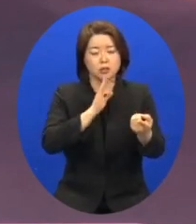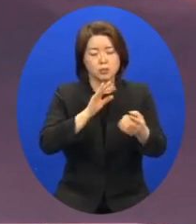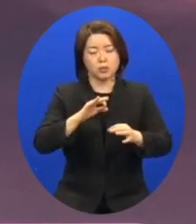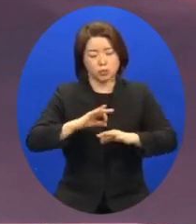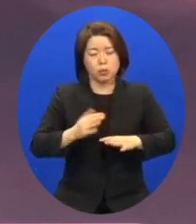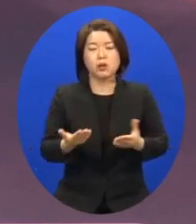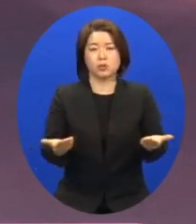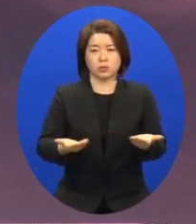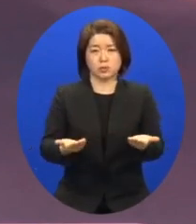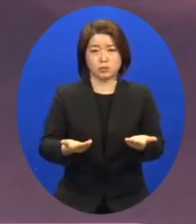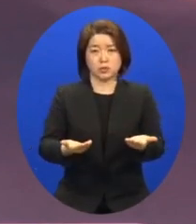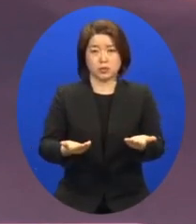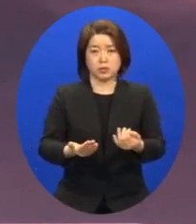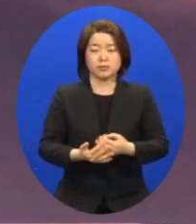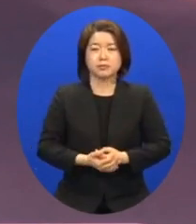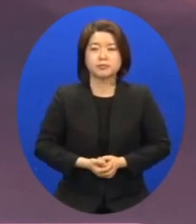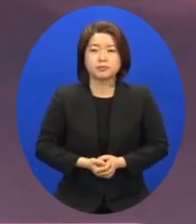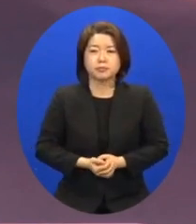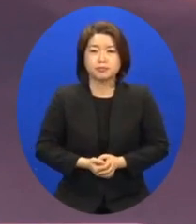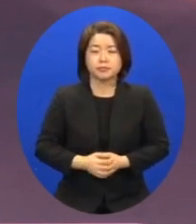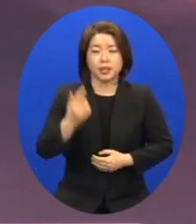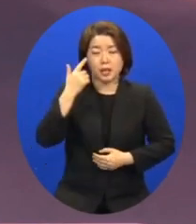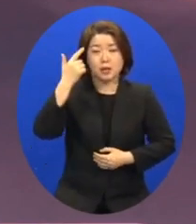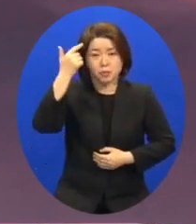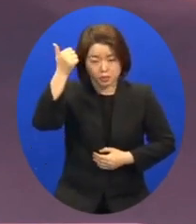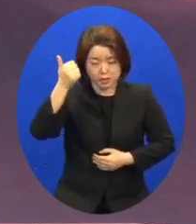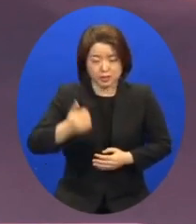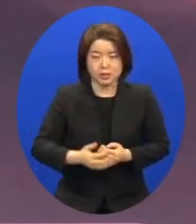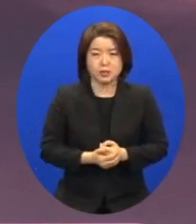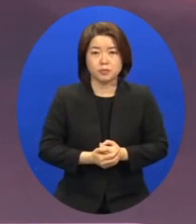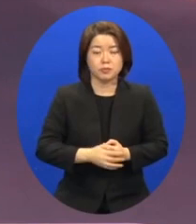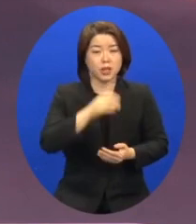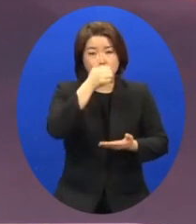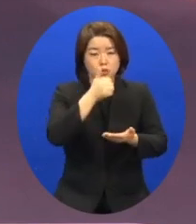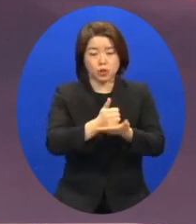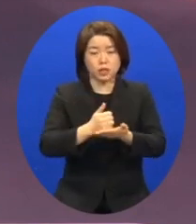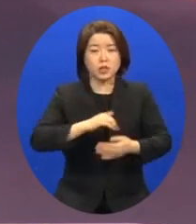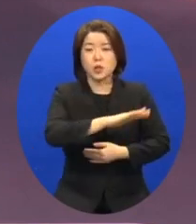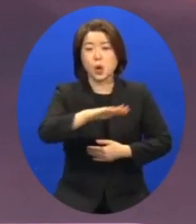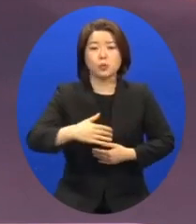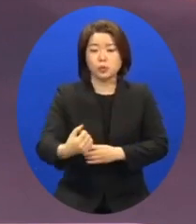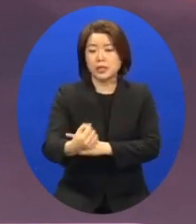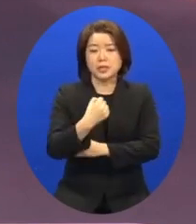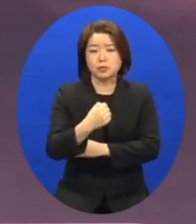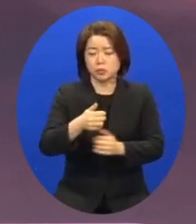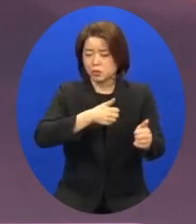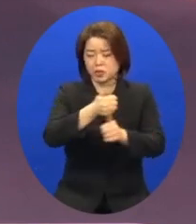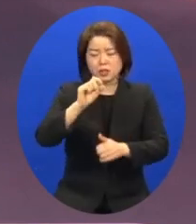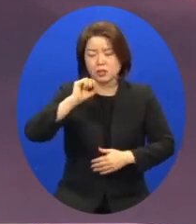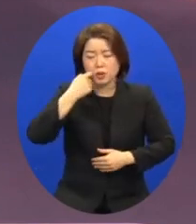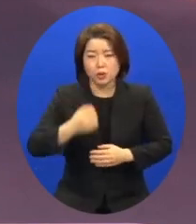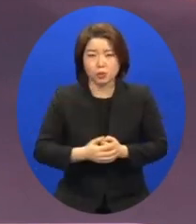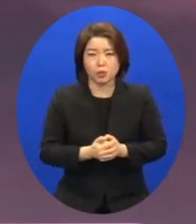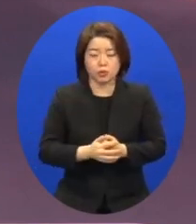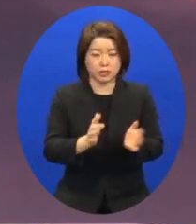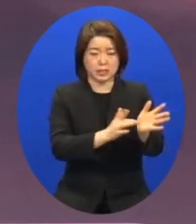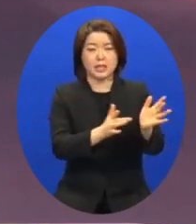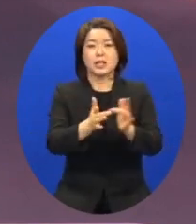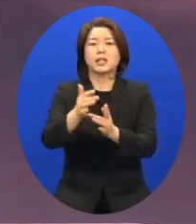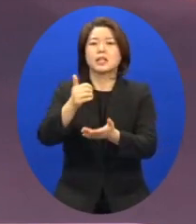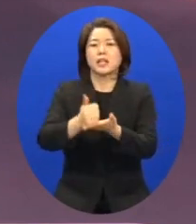일이지요 목사님 죄는 우리 힘으로 모두 이잖아요 예수님만이